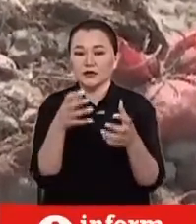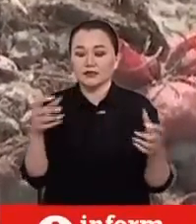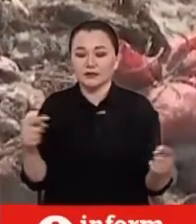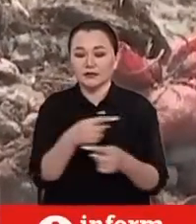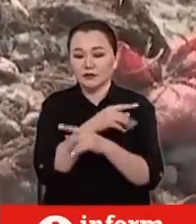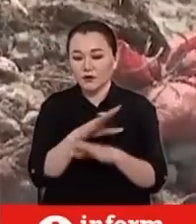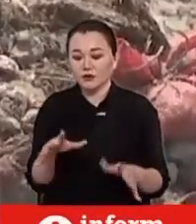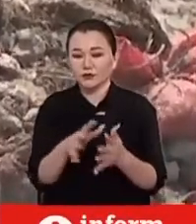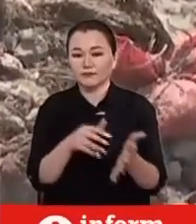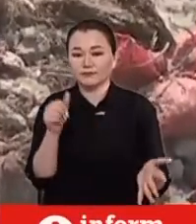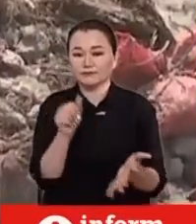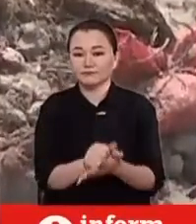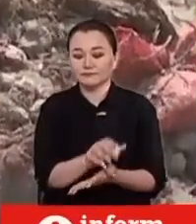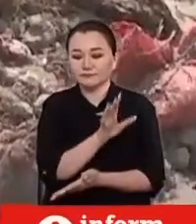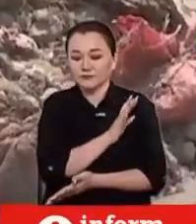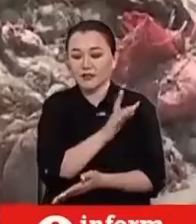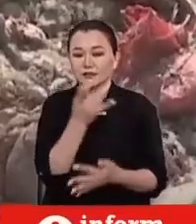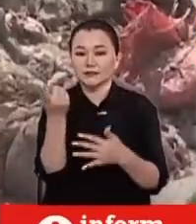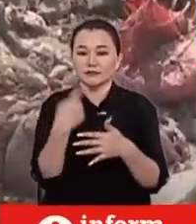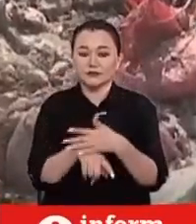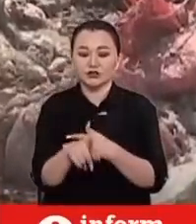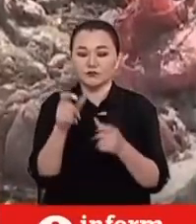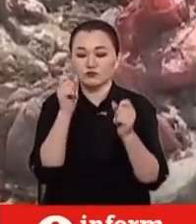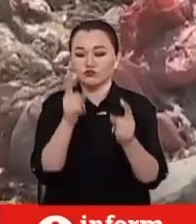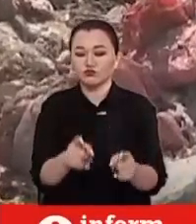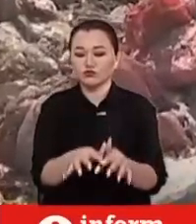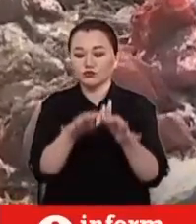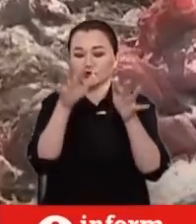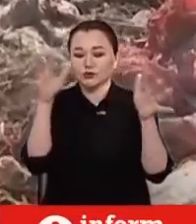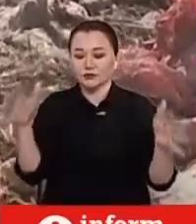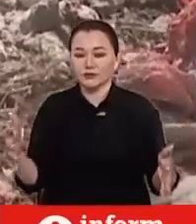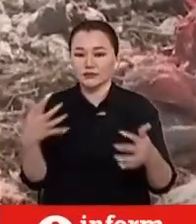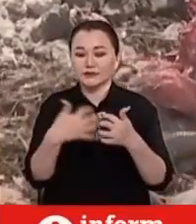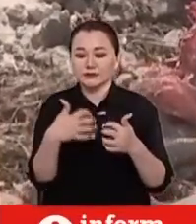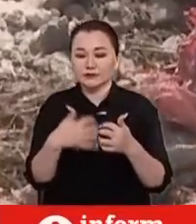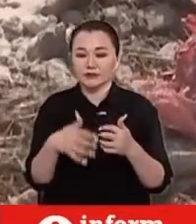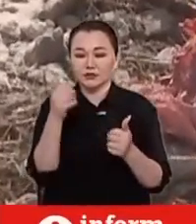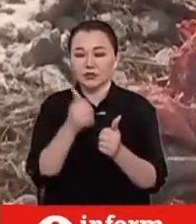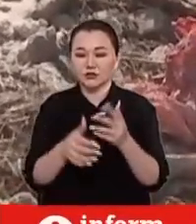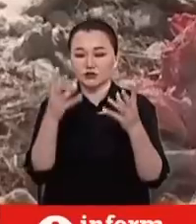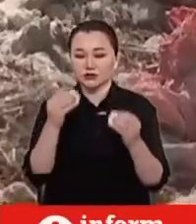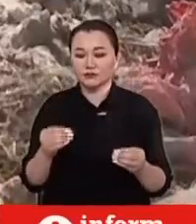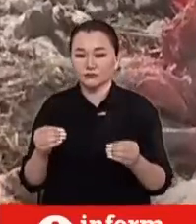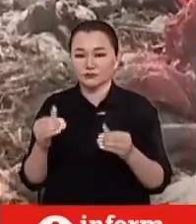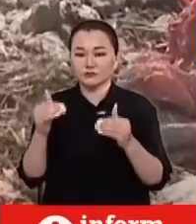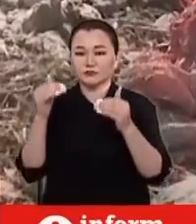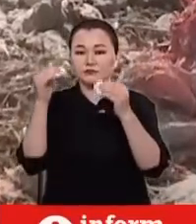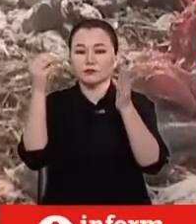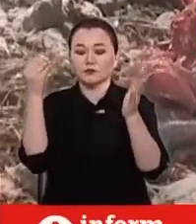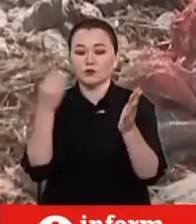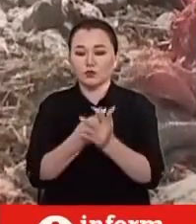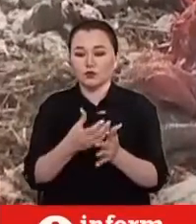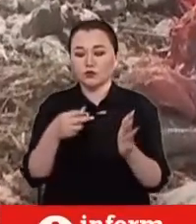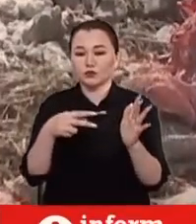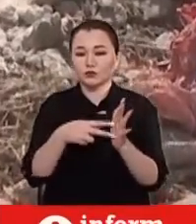келмей жарамсыз болып қалған. Яғни қоқысқа айналған көкөністердің арасында күннен күнге бағасы шарықтап,